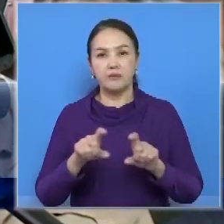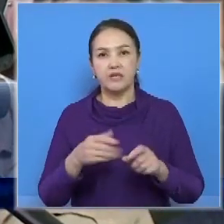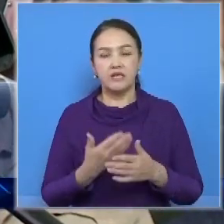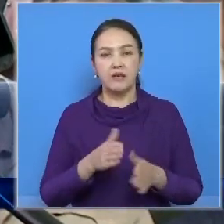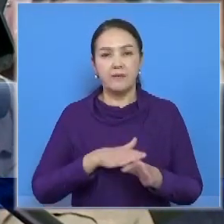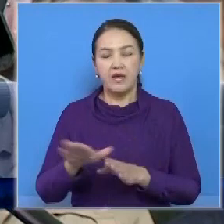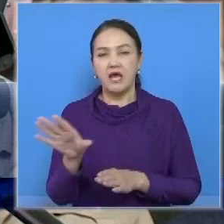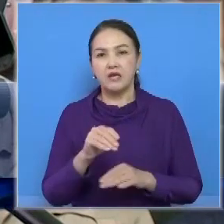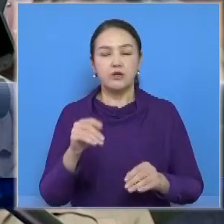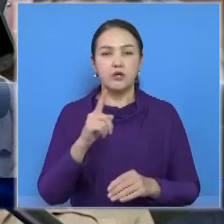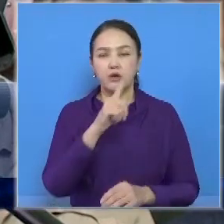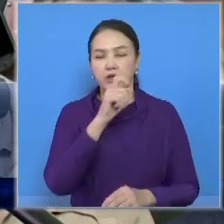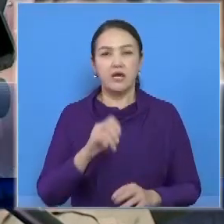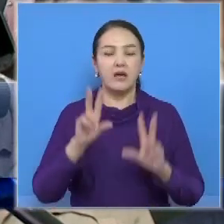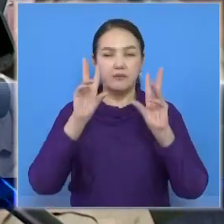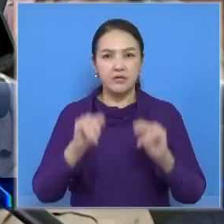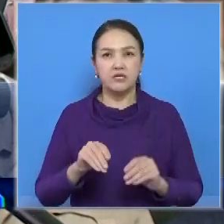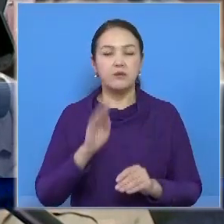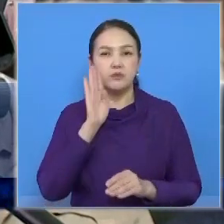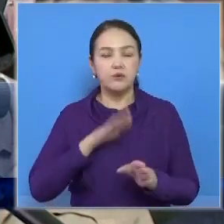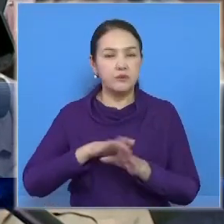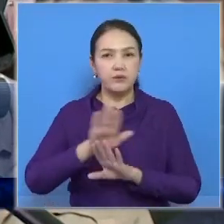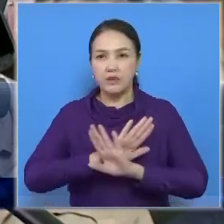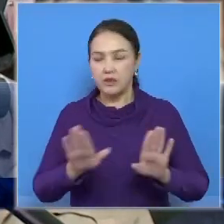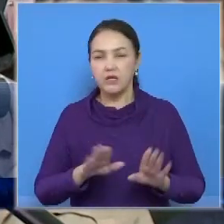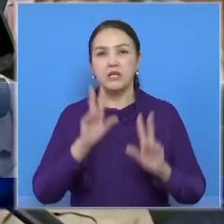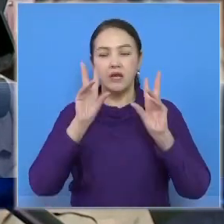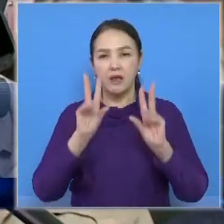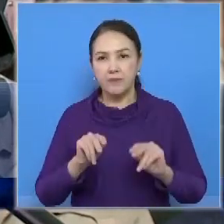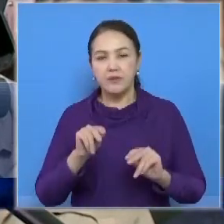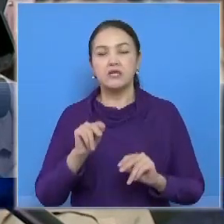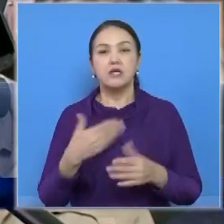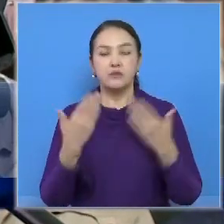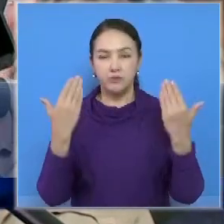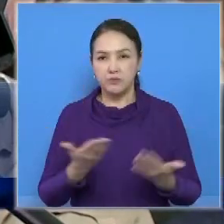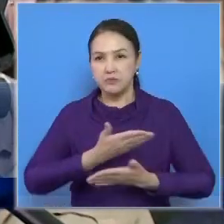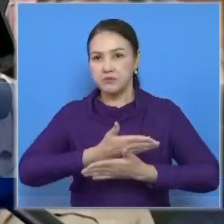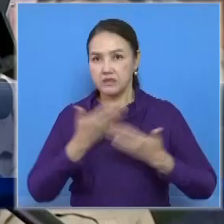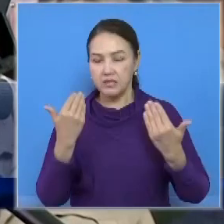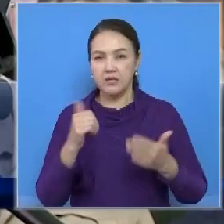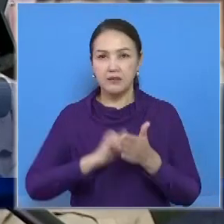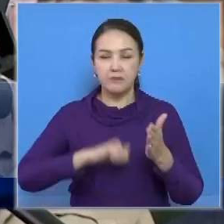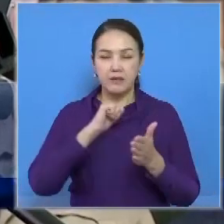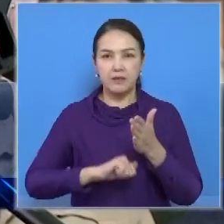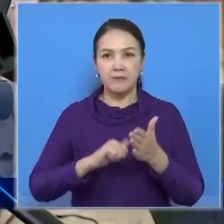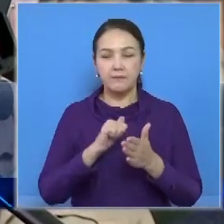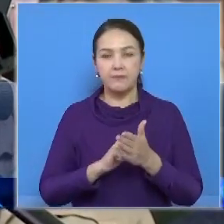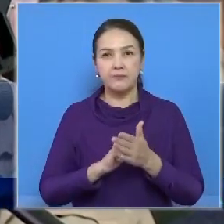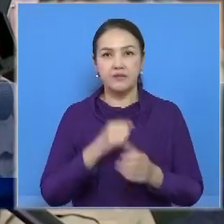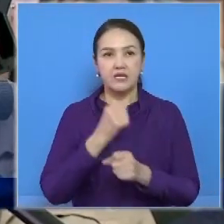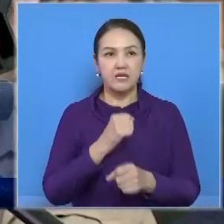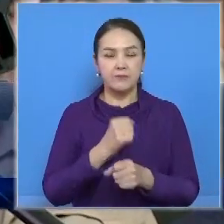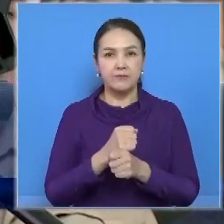деді. Осылай 100% гарантия береді. А бірақ біз қайтадан кеттік. Себебі неге? Себебі ана жерде